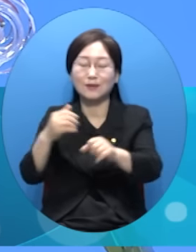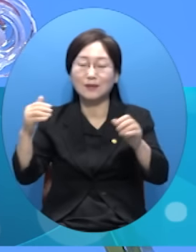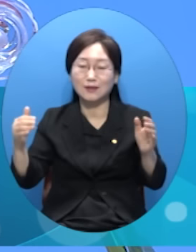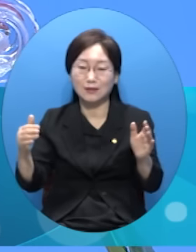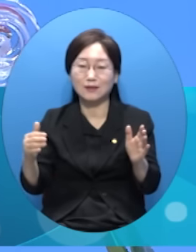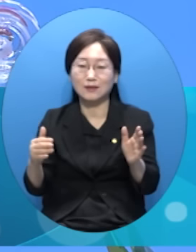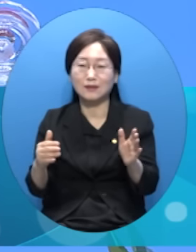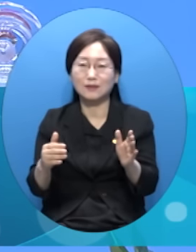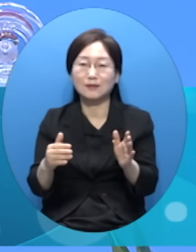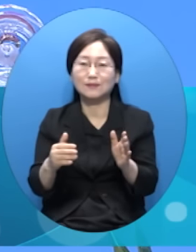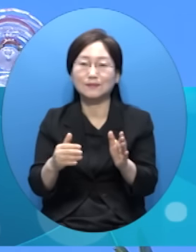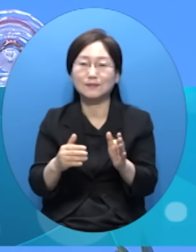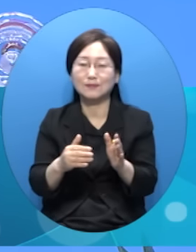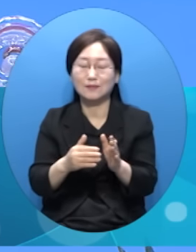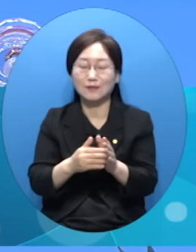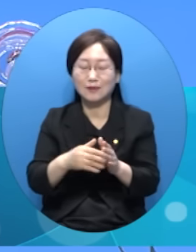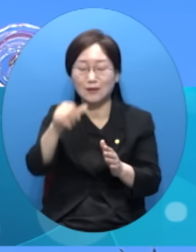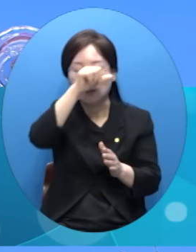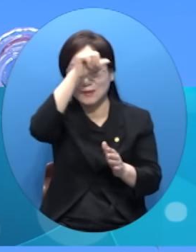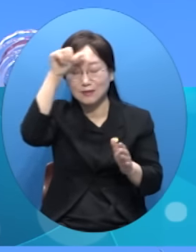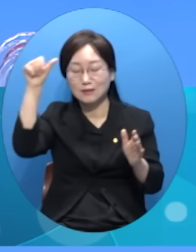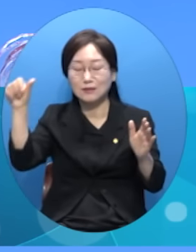약속하셨네.